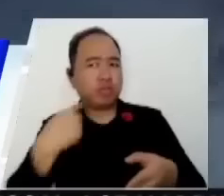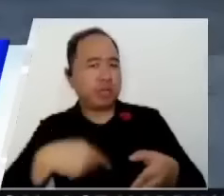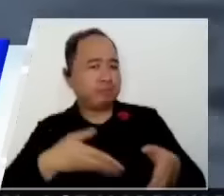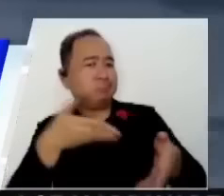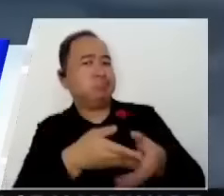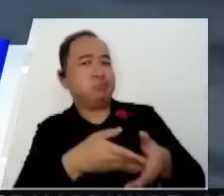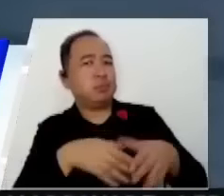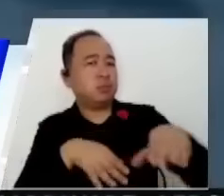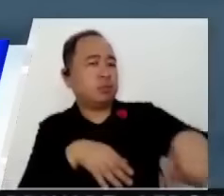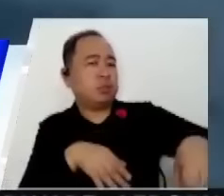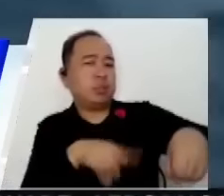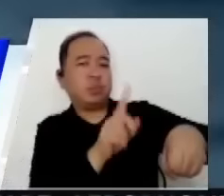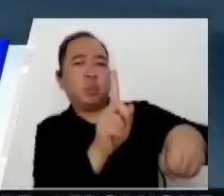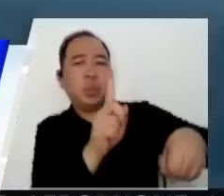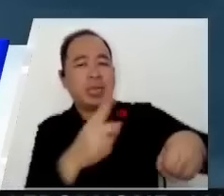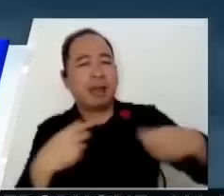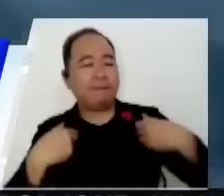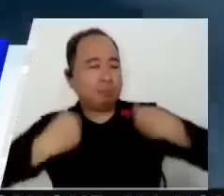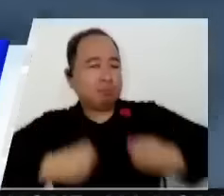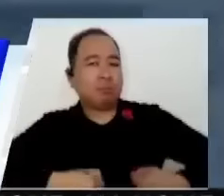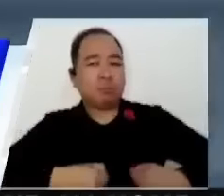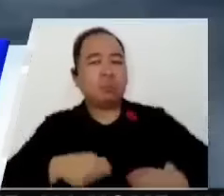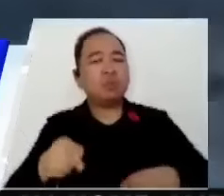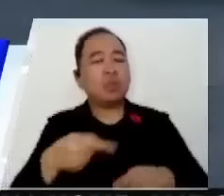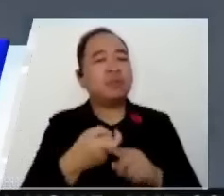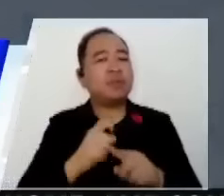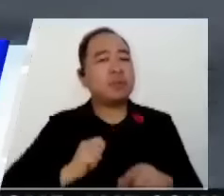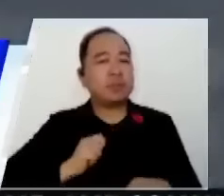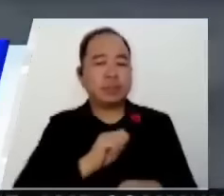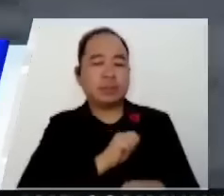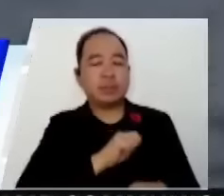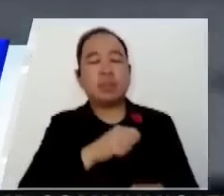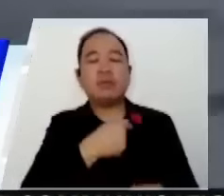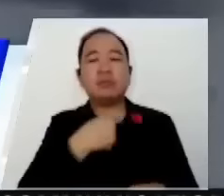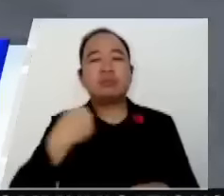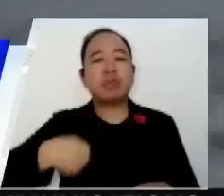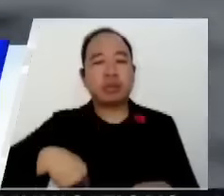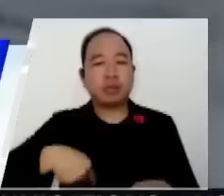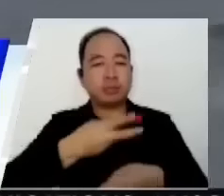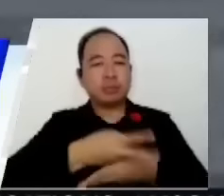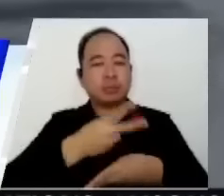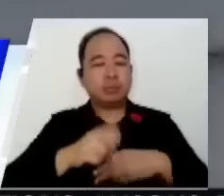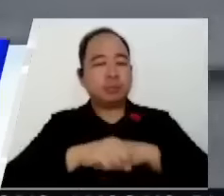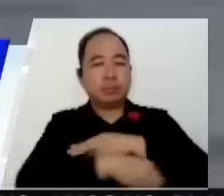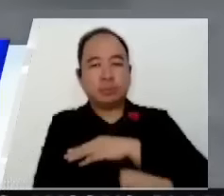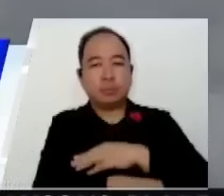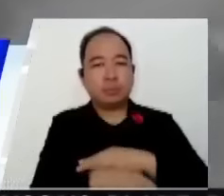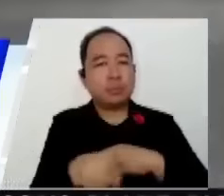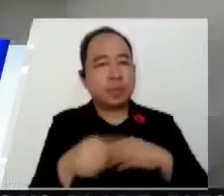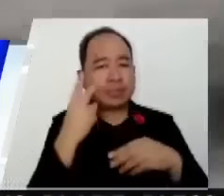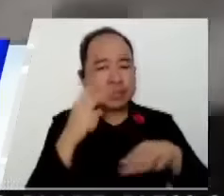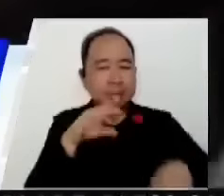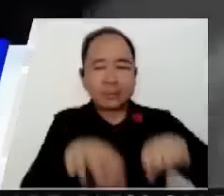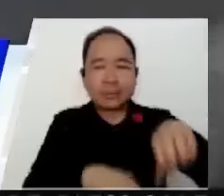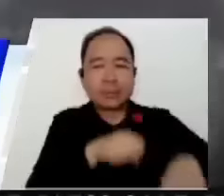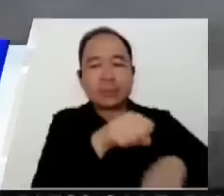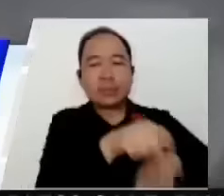isang naka-life vest na tauhan ng Chinese Coast Guard. Kinuha raw ng mga Chinese ang mga napulot na isda at lamang dagat ng mga